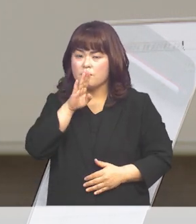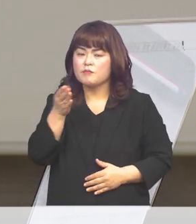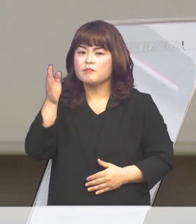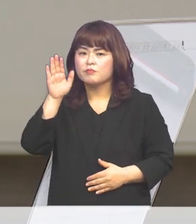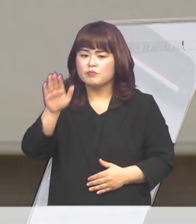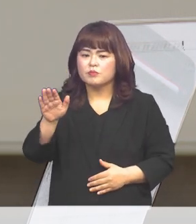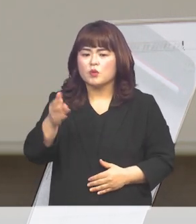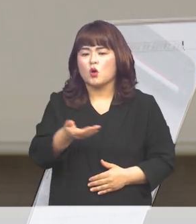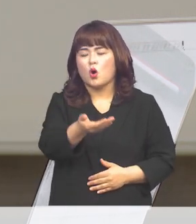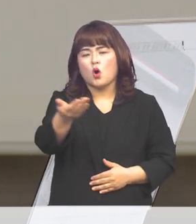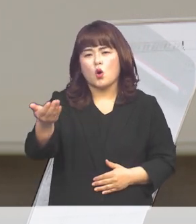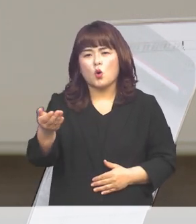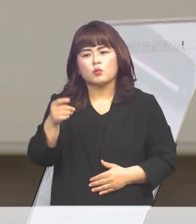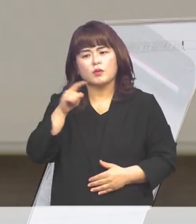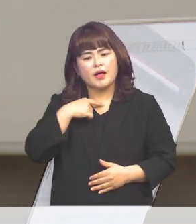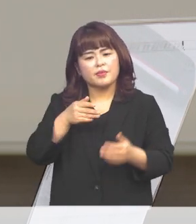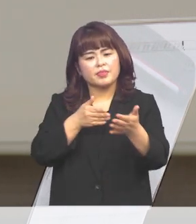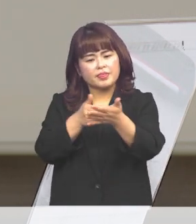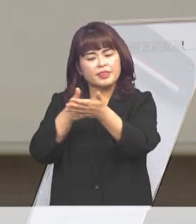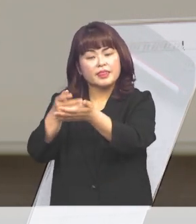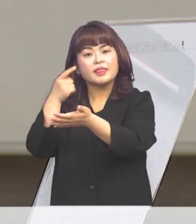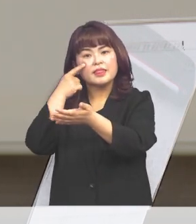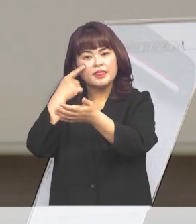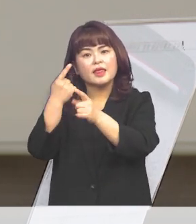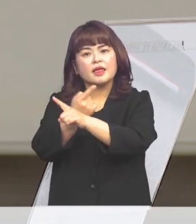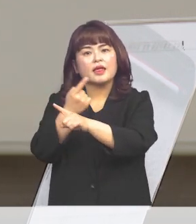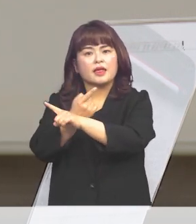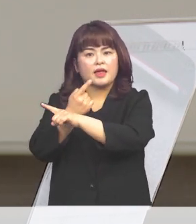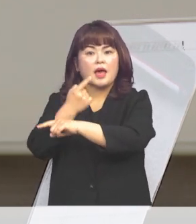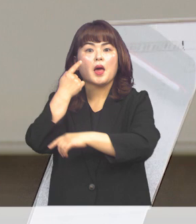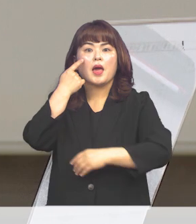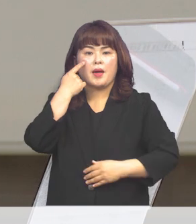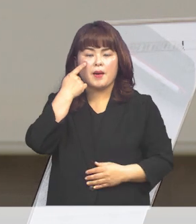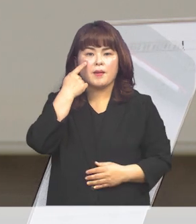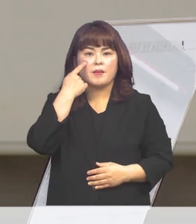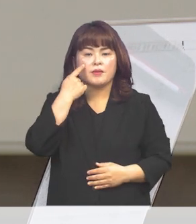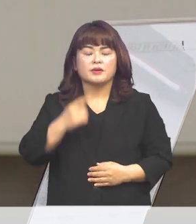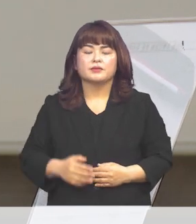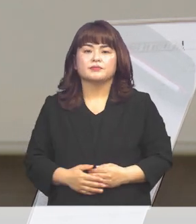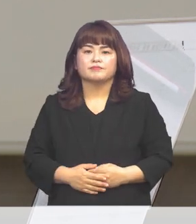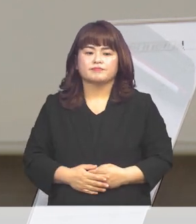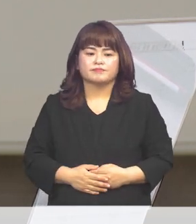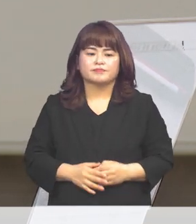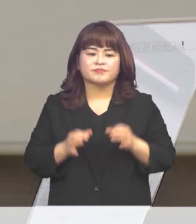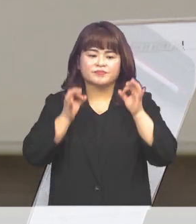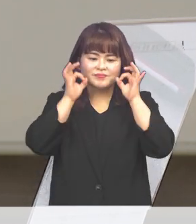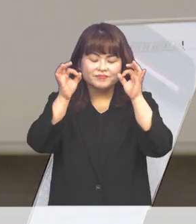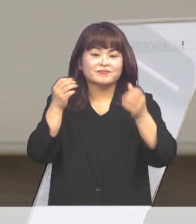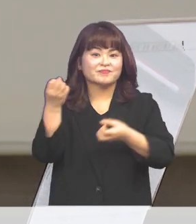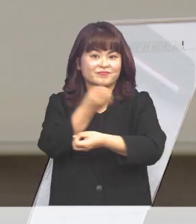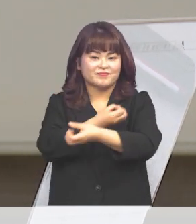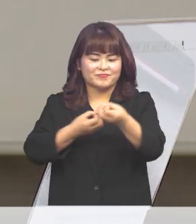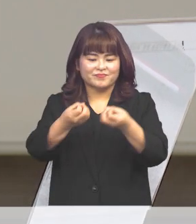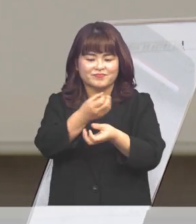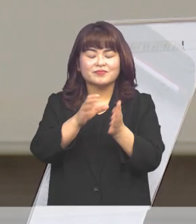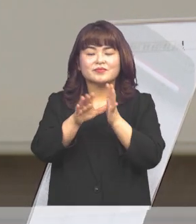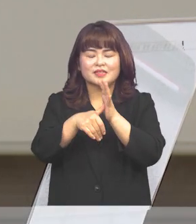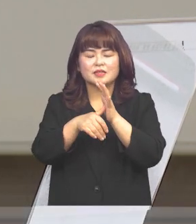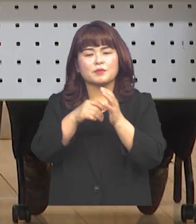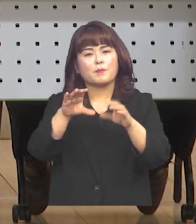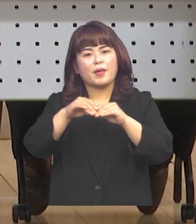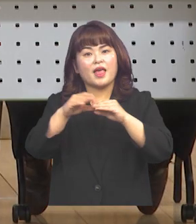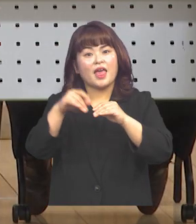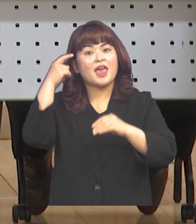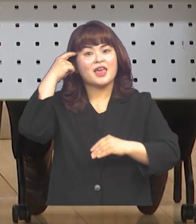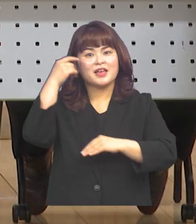어려워도 여러 번 노크도 하고 또 뭐 이렇게 계속 대화하고 하면서 풀어갈 수 있는